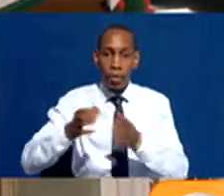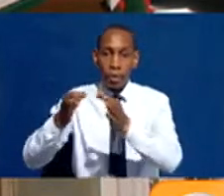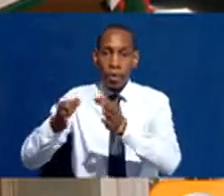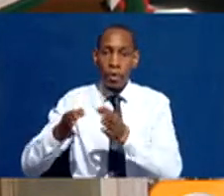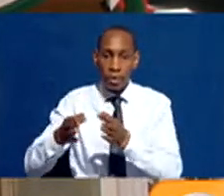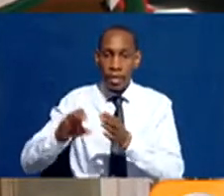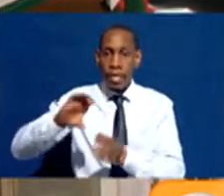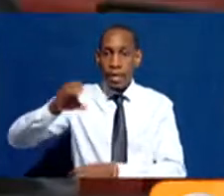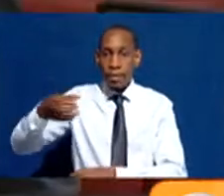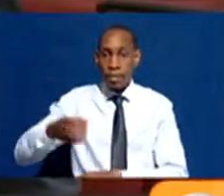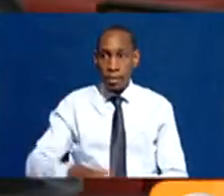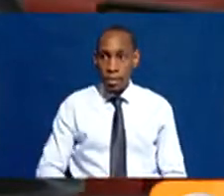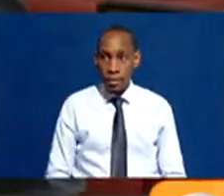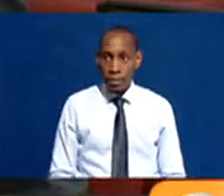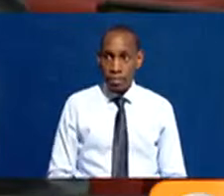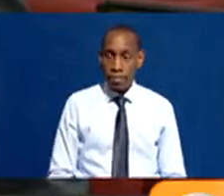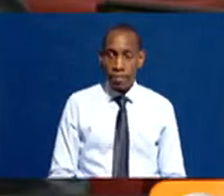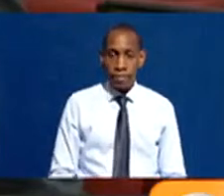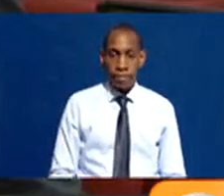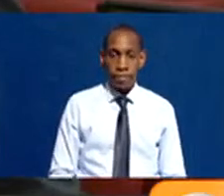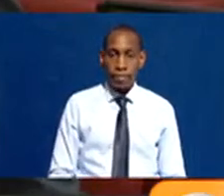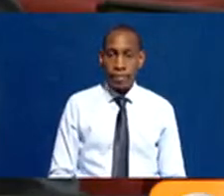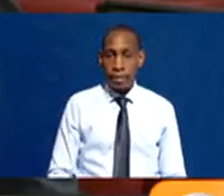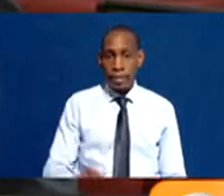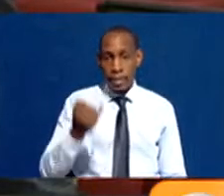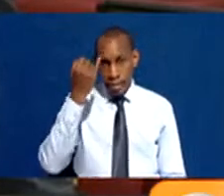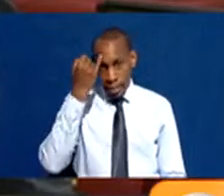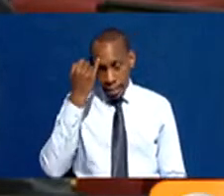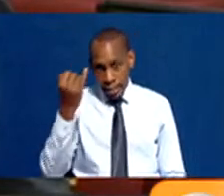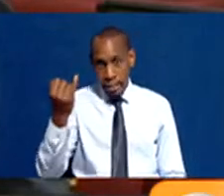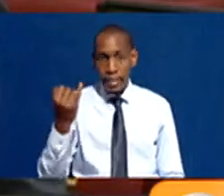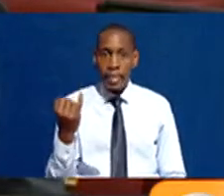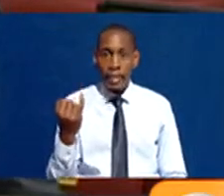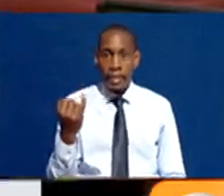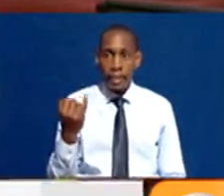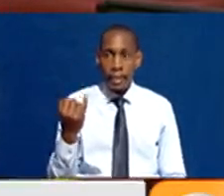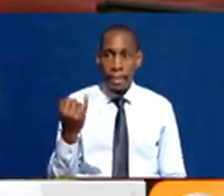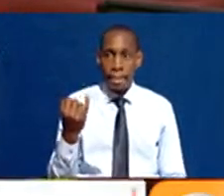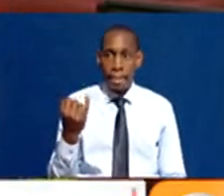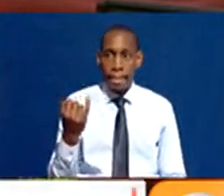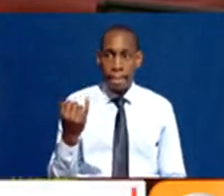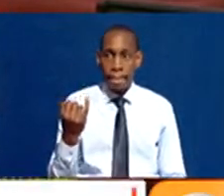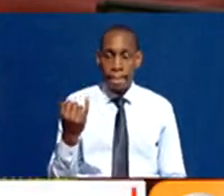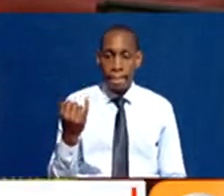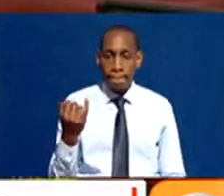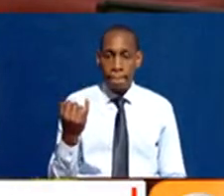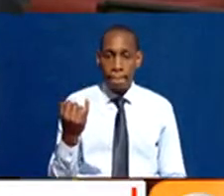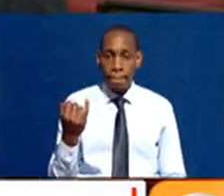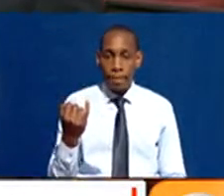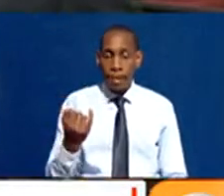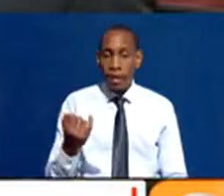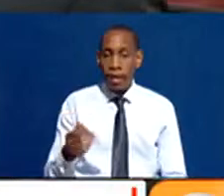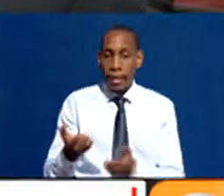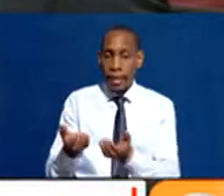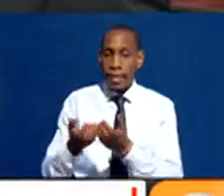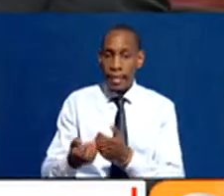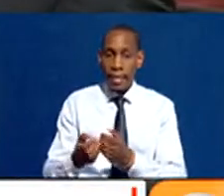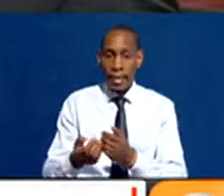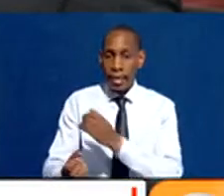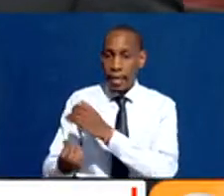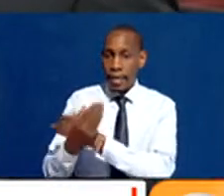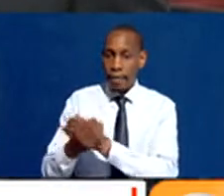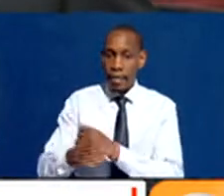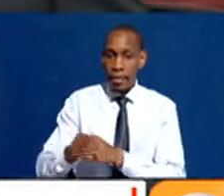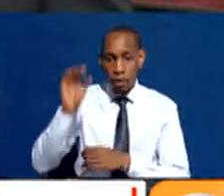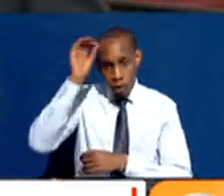za maeneo bunge. The idea that the CS National Treasury is still seeking some advice or opinion from the